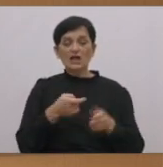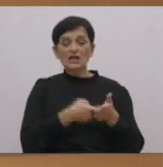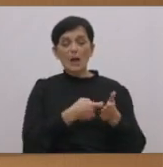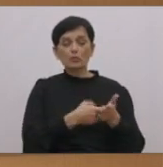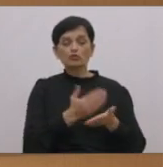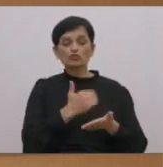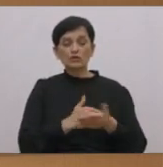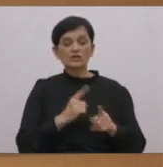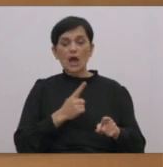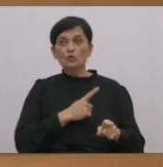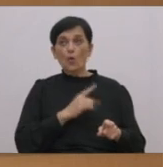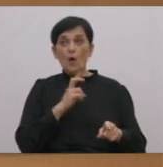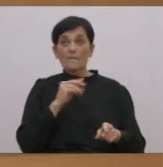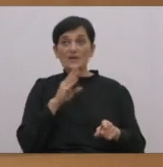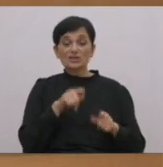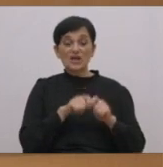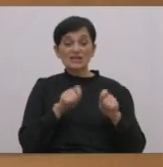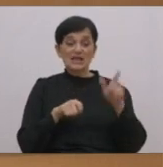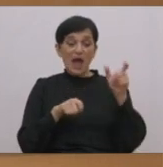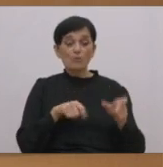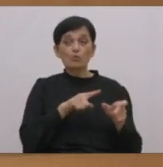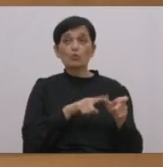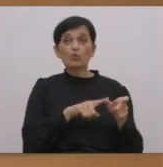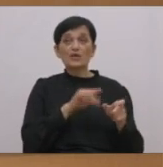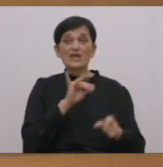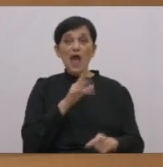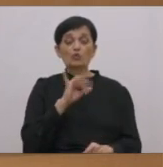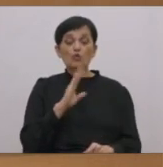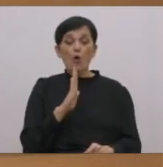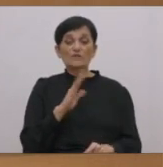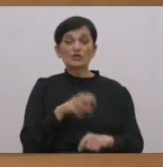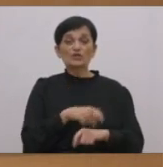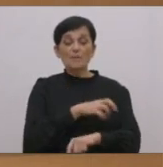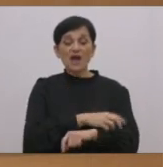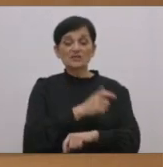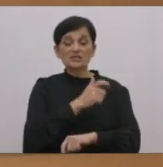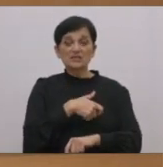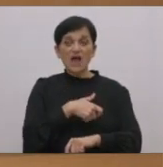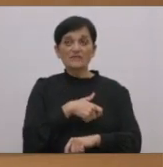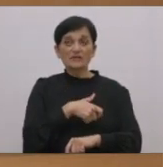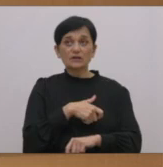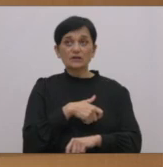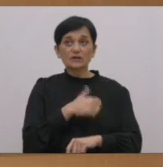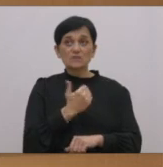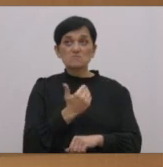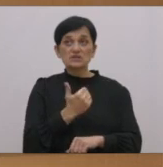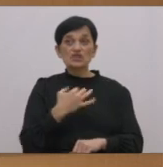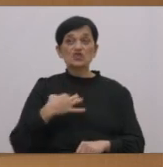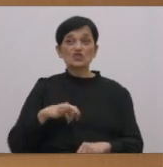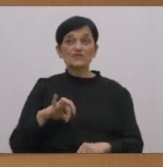შედეგებს? ამ ბირჟის დამფუძნებელი ყოფილა იანუკოვიჩის პარტიის წევრი და მისი